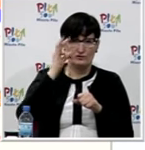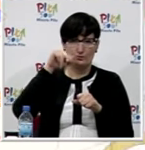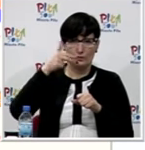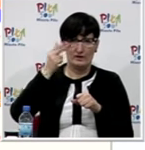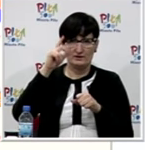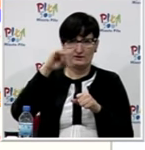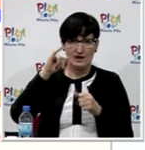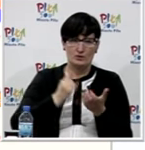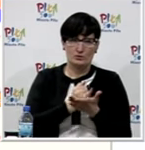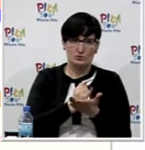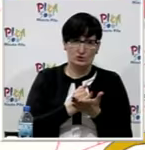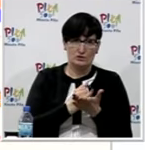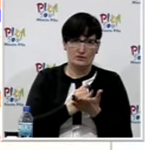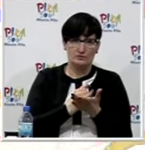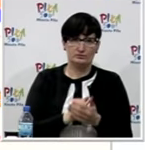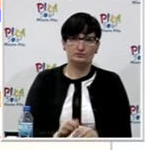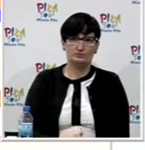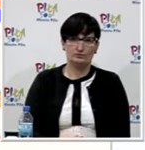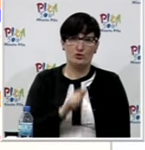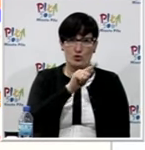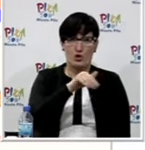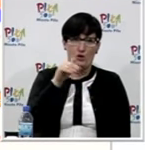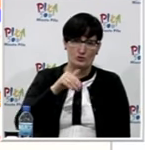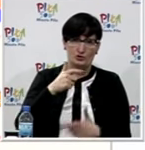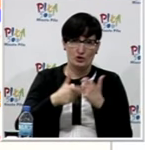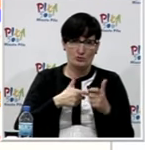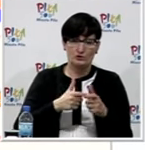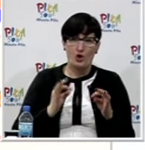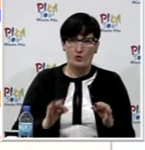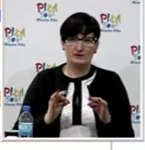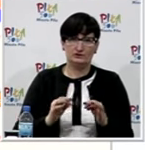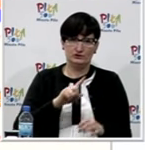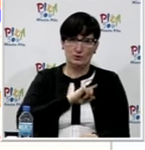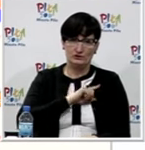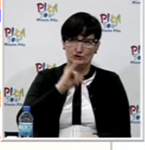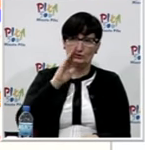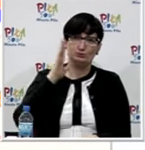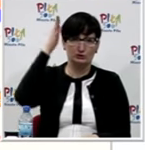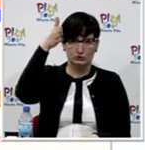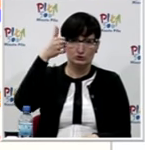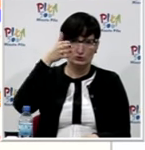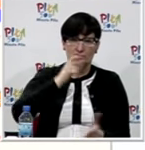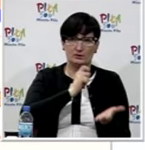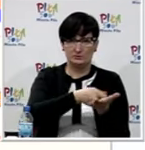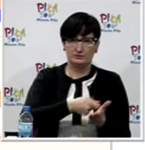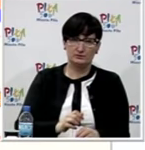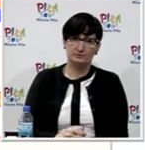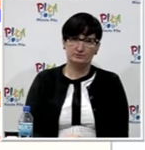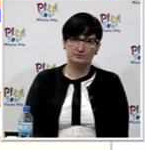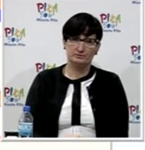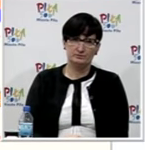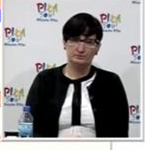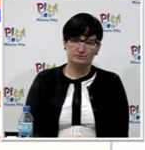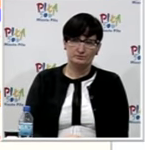transakcji mogą dokonać obecny właściciel nieruchomości i przyszły nabywca. I wówczas będzie miał większe